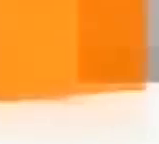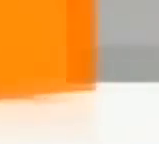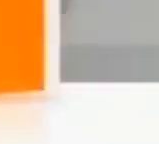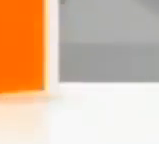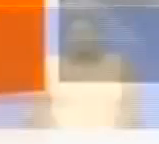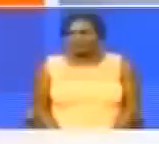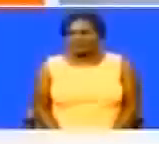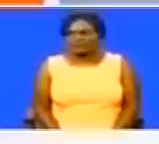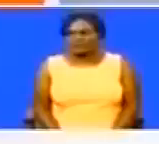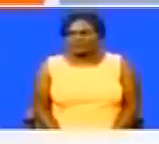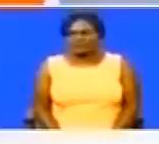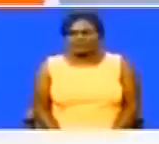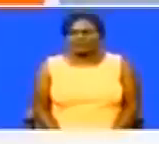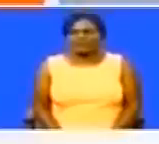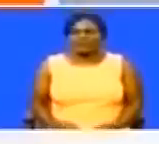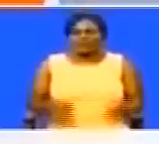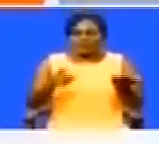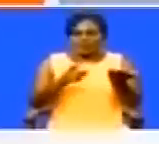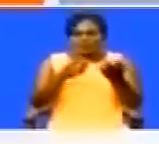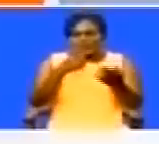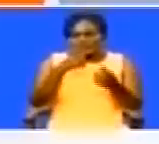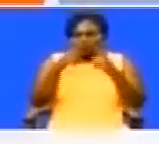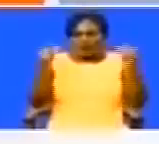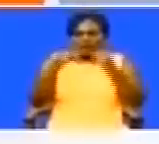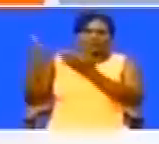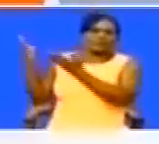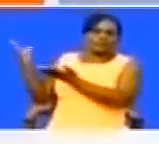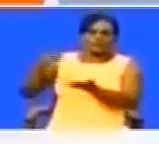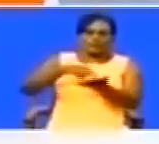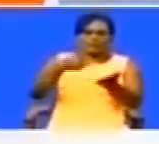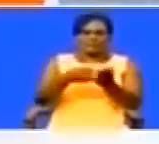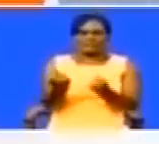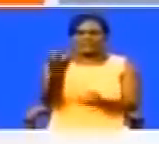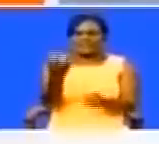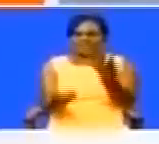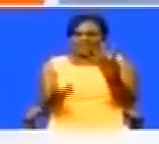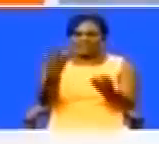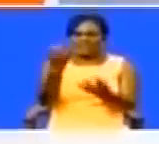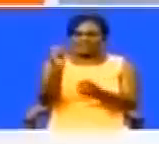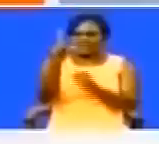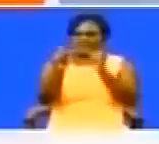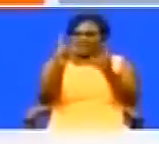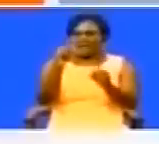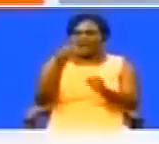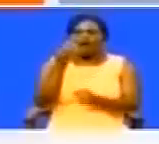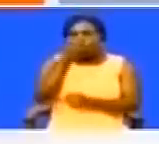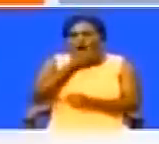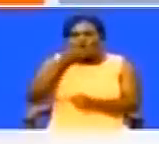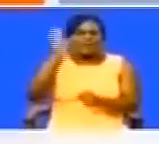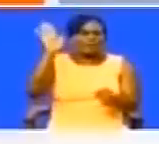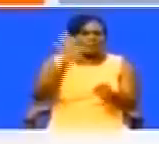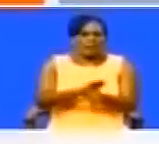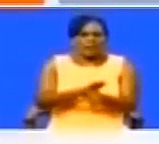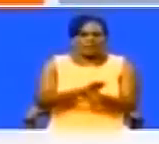Kwenye kamusi ya leo tunaangazia neno nanganika. Nanganika ni kumetameta kwa sababu ya kupakwa makuta mengi, au kwa lugha